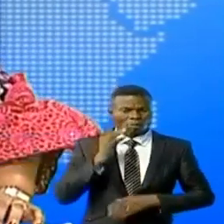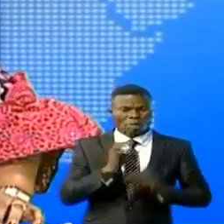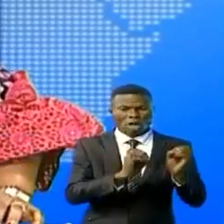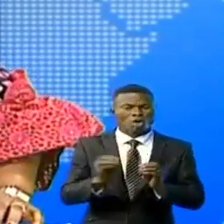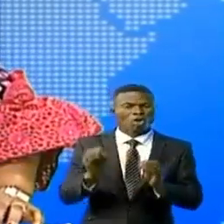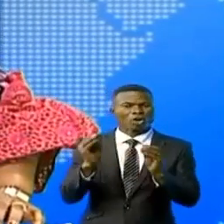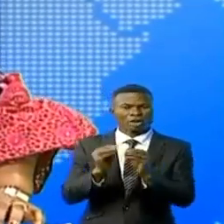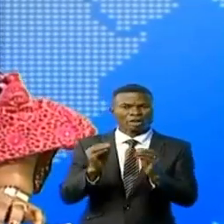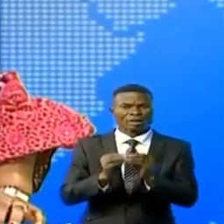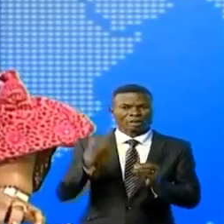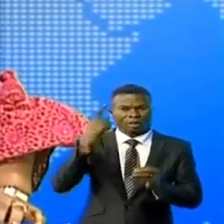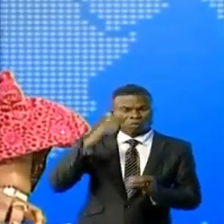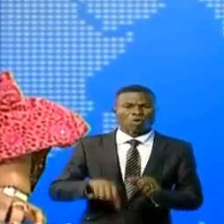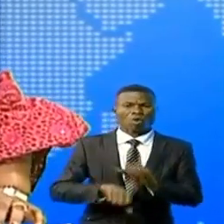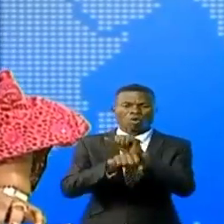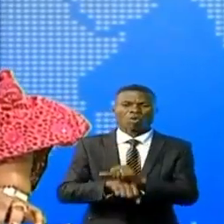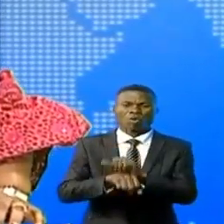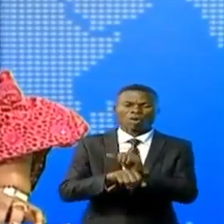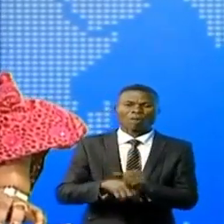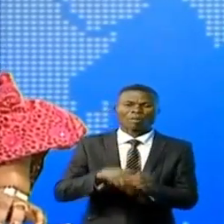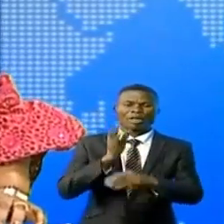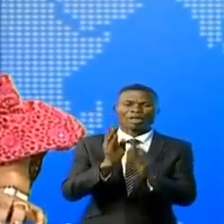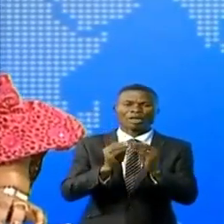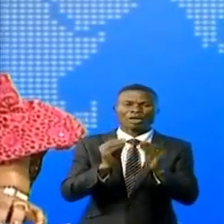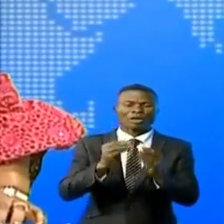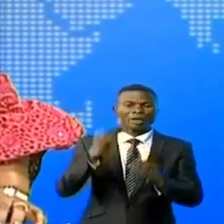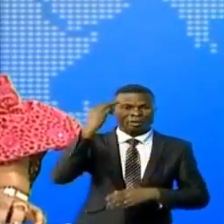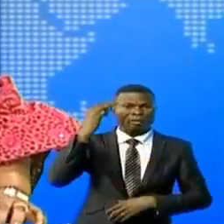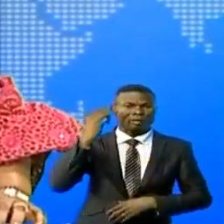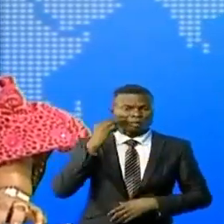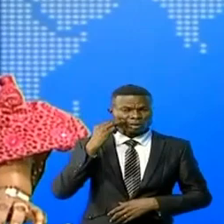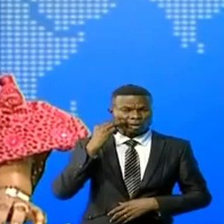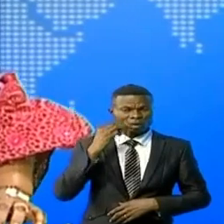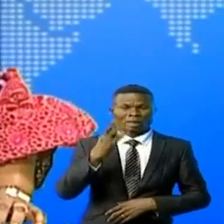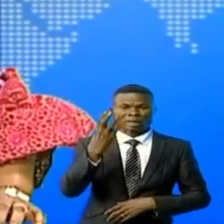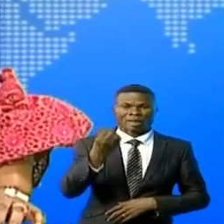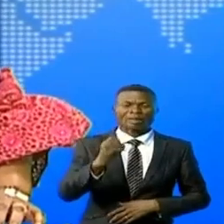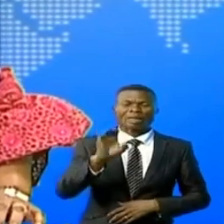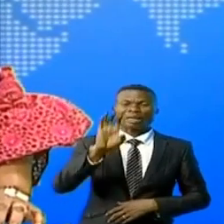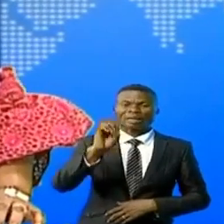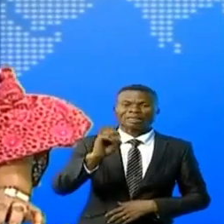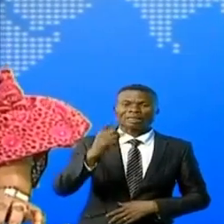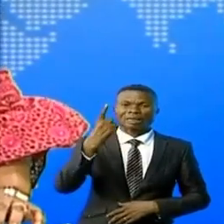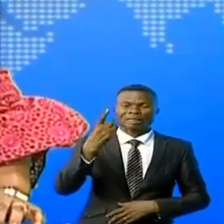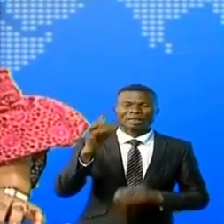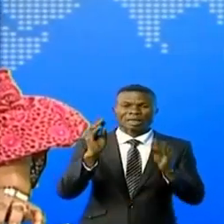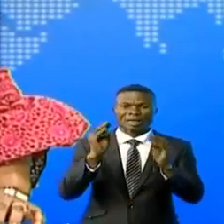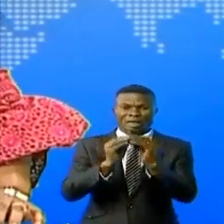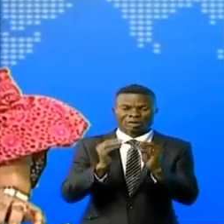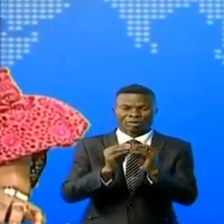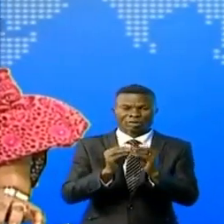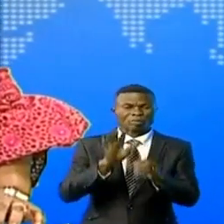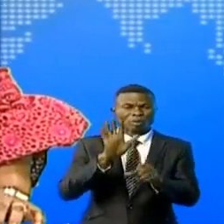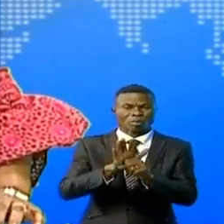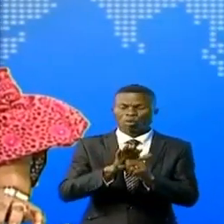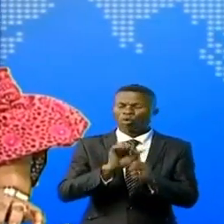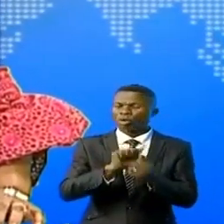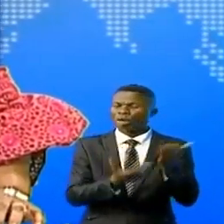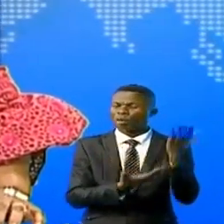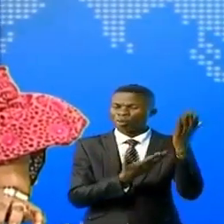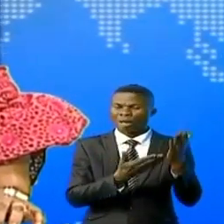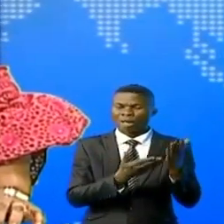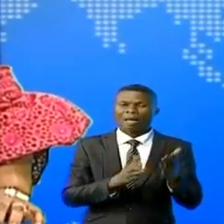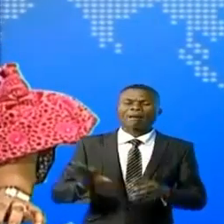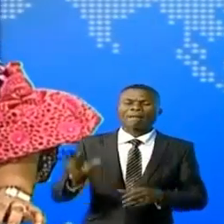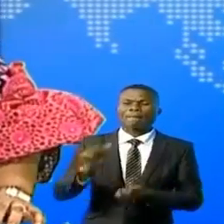pour le traditionnel conseil des ministres ont au cours de cette 51e réunion et plusieurs points d'intérêt national